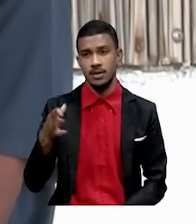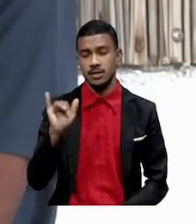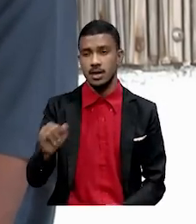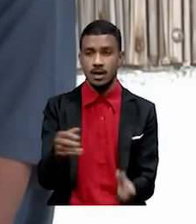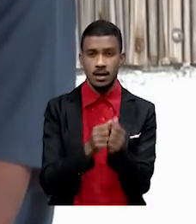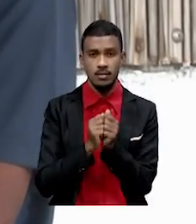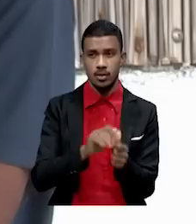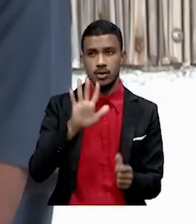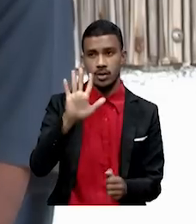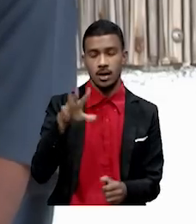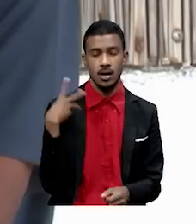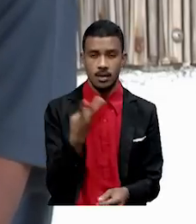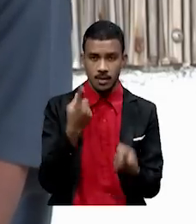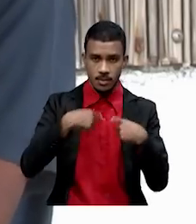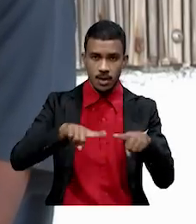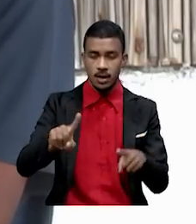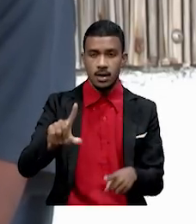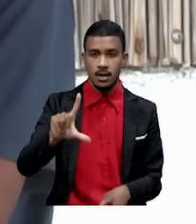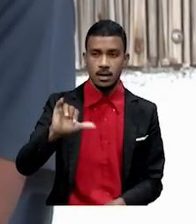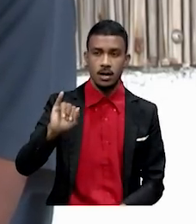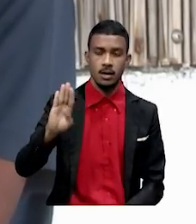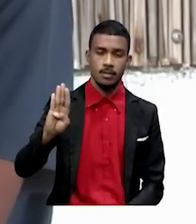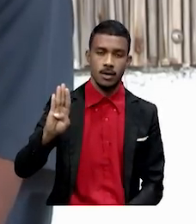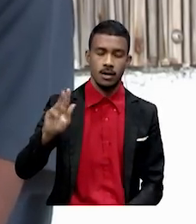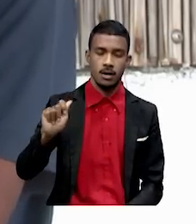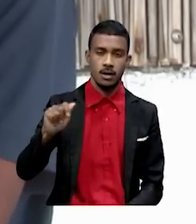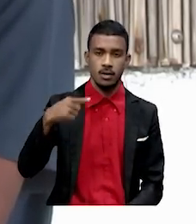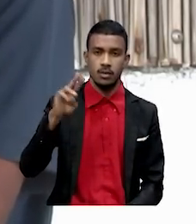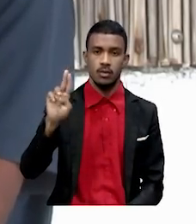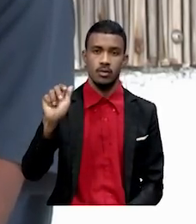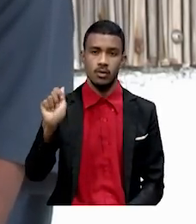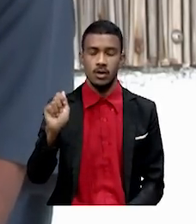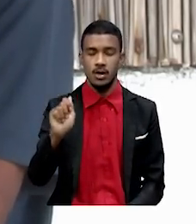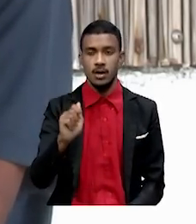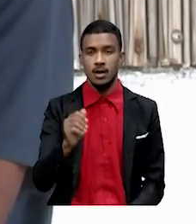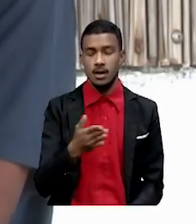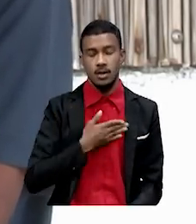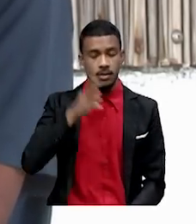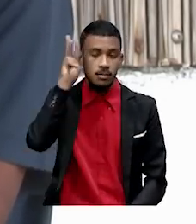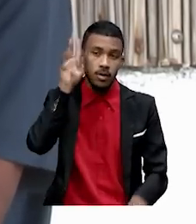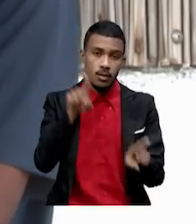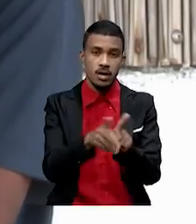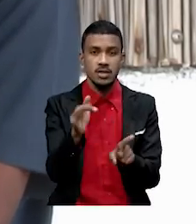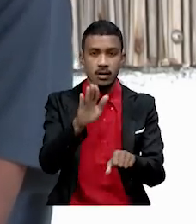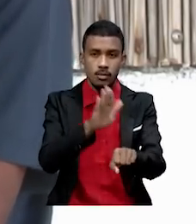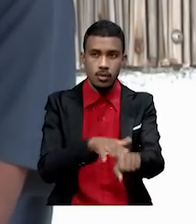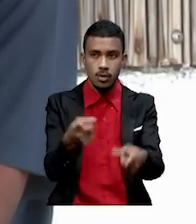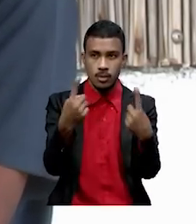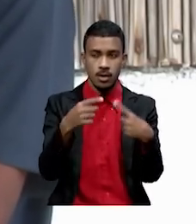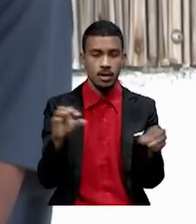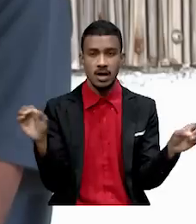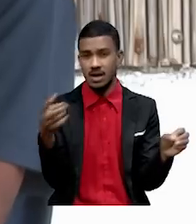lamu tu be amba libawa amba desa libawa amba libawa amba saunya amma walin sir bolmai sir dia sir lakuin